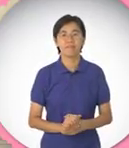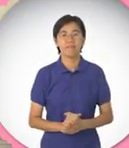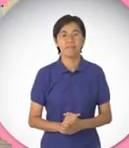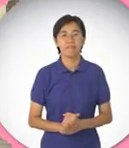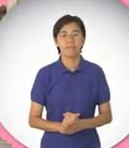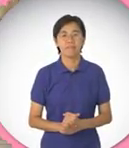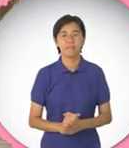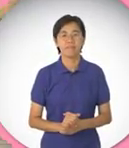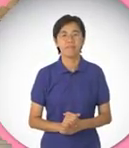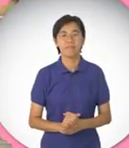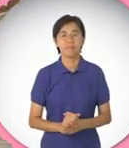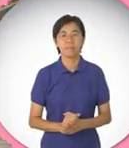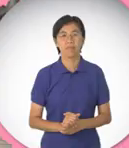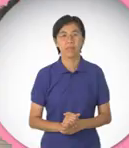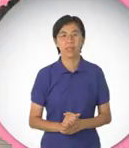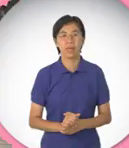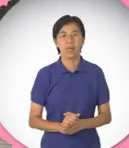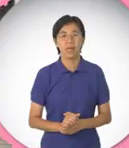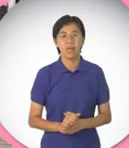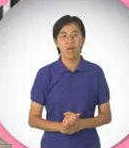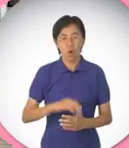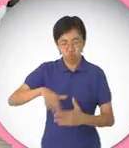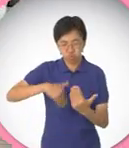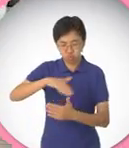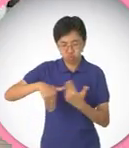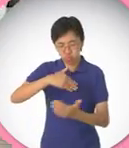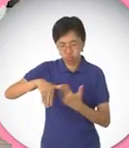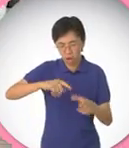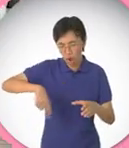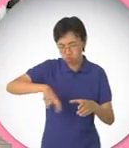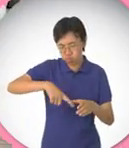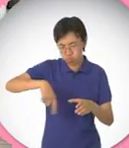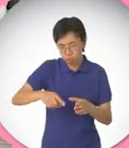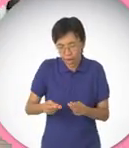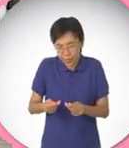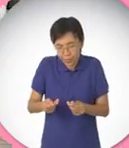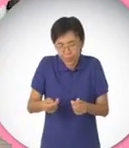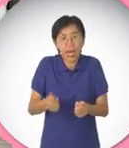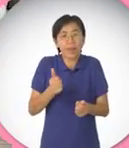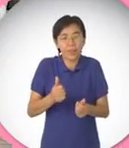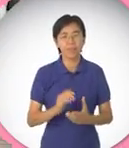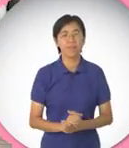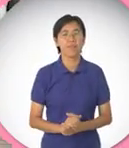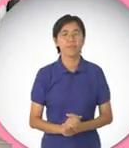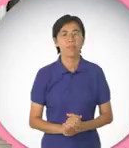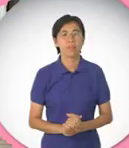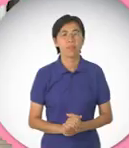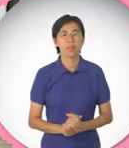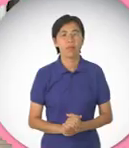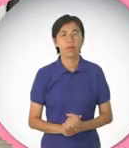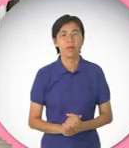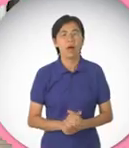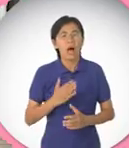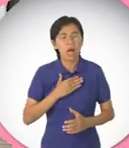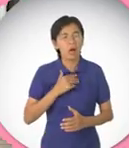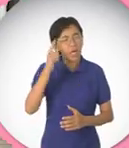นี่รู้สึกเนยเริ่มผสมเข้าไปนะครับเริ่มเข้าเนื้อมากขึ้นก่อนที่เราจะดึงมาเช็คนะครับเราจะมีวิธีสังเกตเนื้